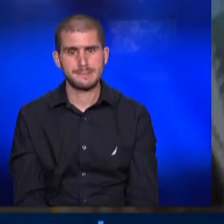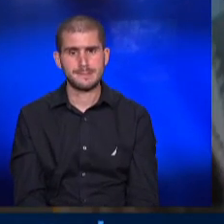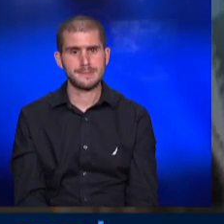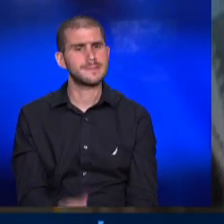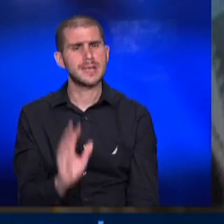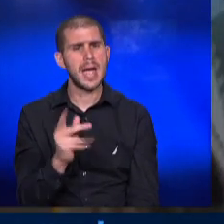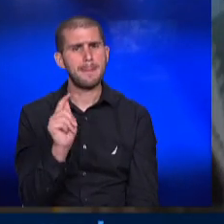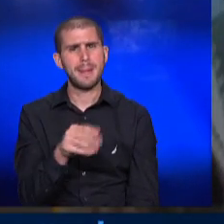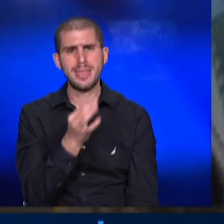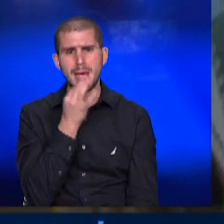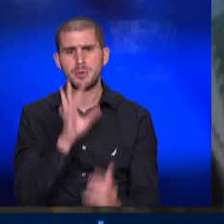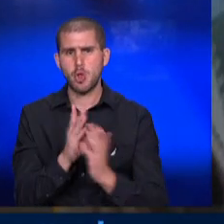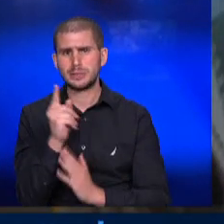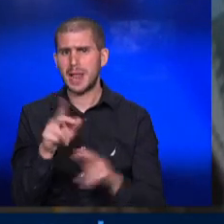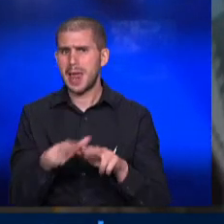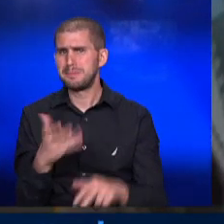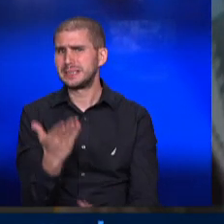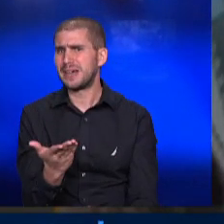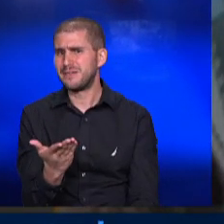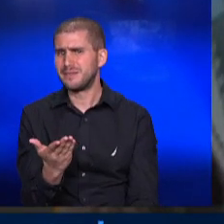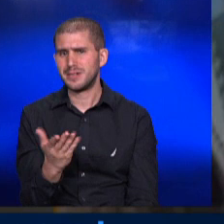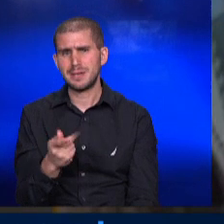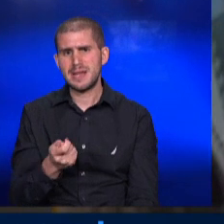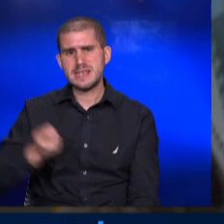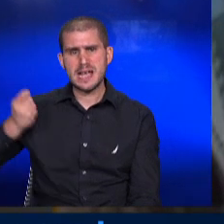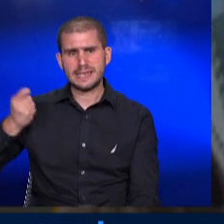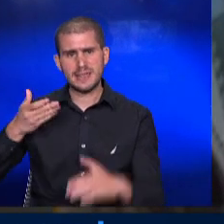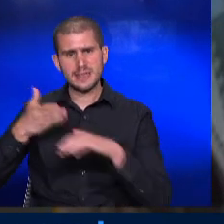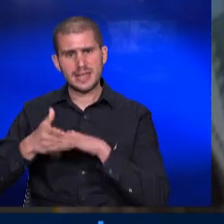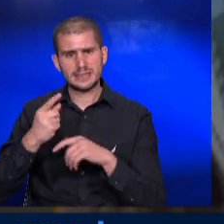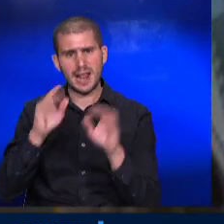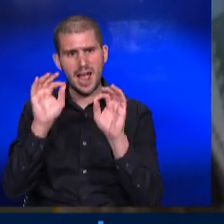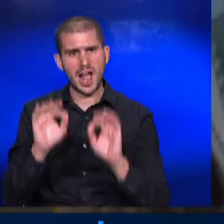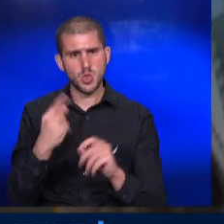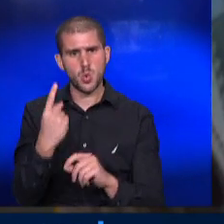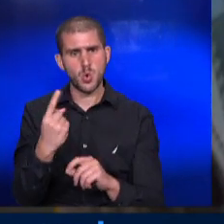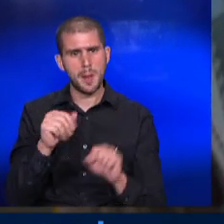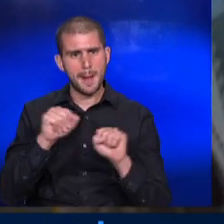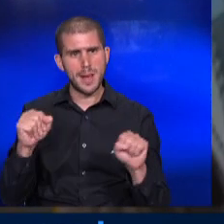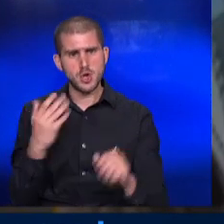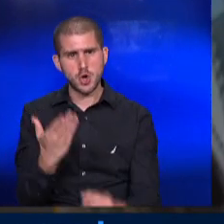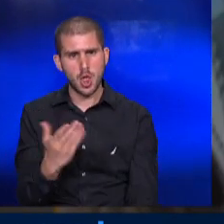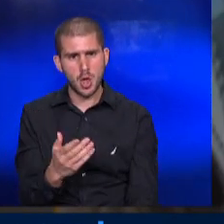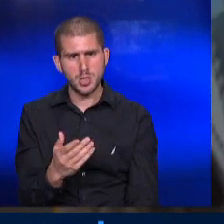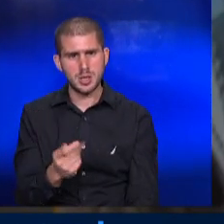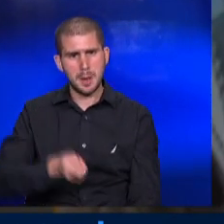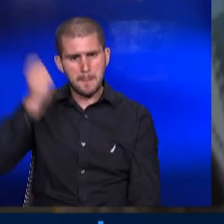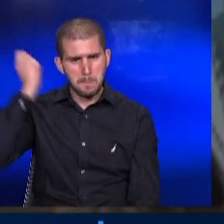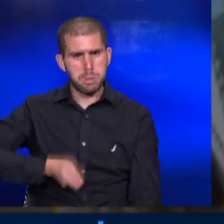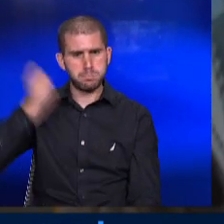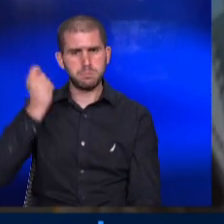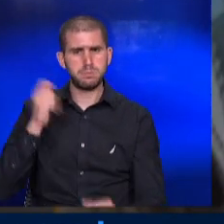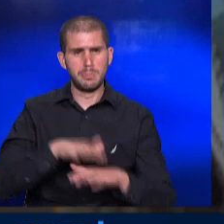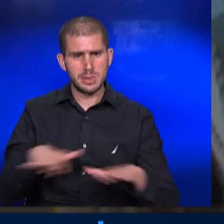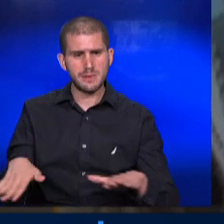איך מגיע נער בן 13 למצב הזה? חמוש בגרזן הוא נכנס הבוקר לחנות הנוחות הזאת באשקלון, מכה בעוצמה